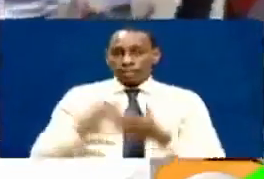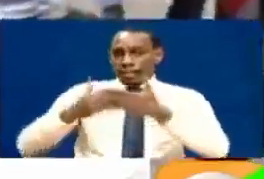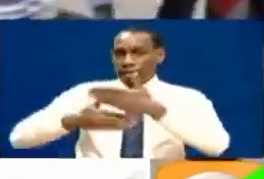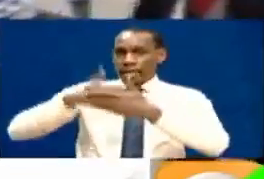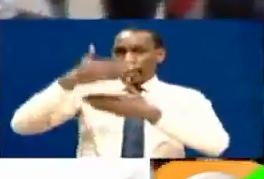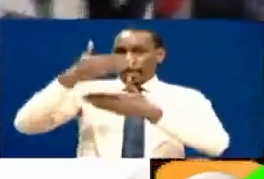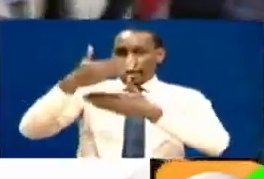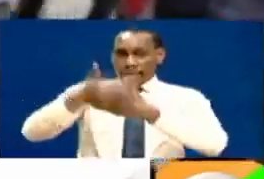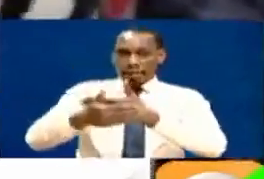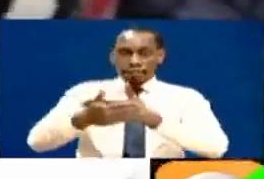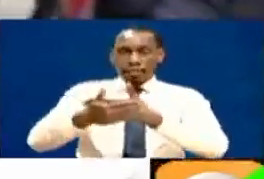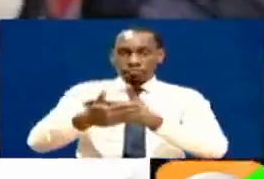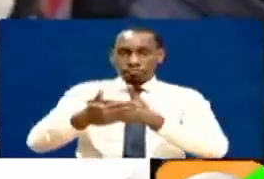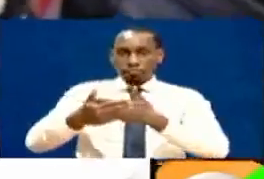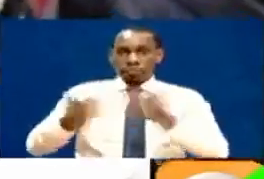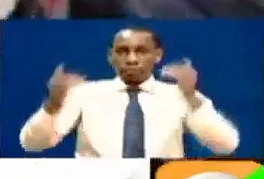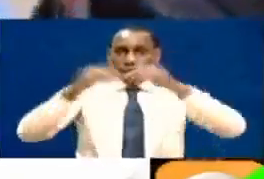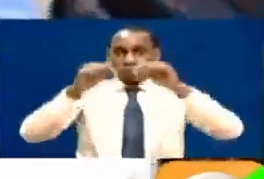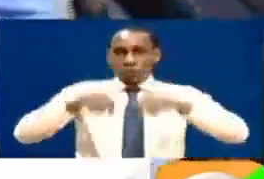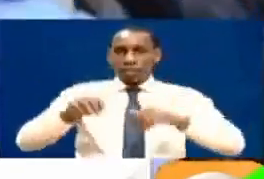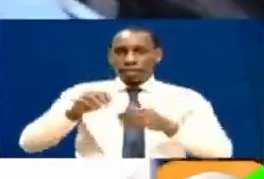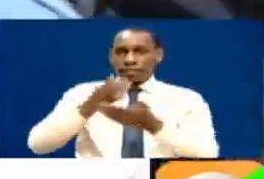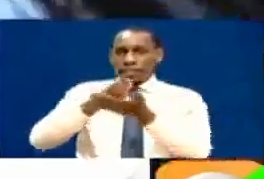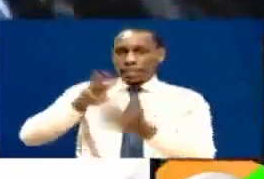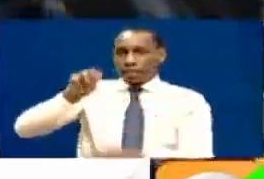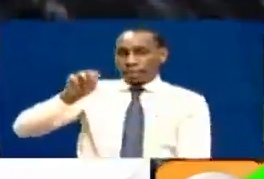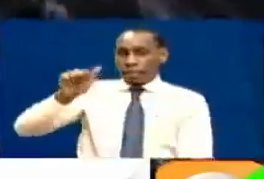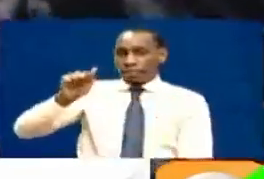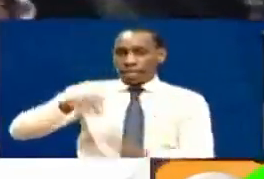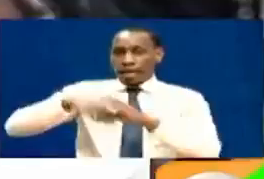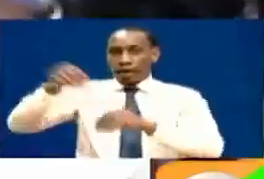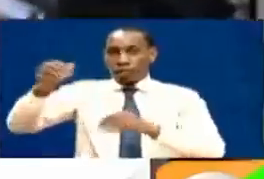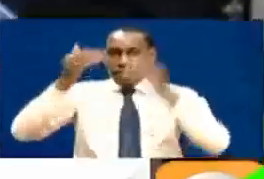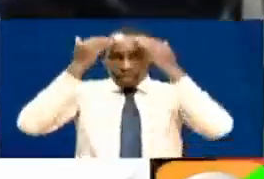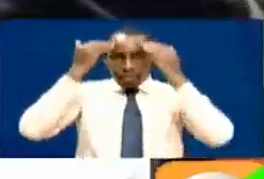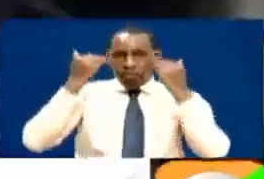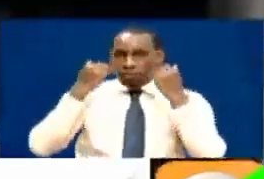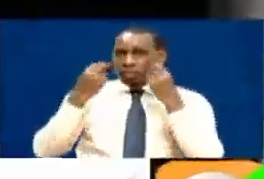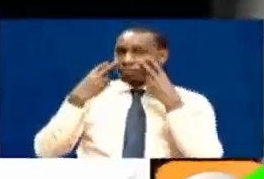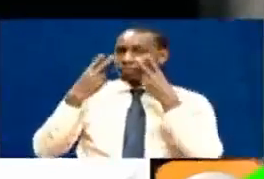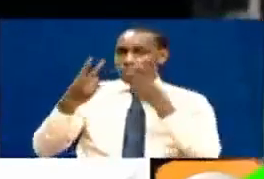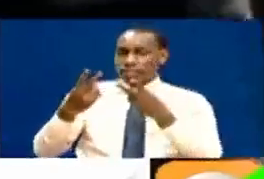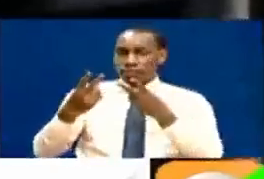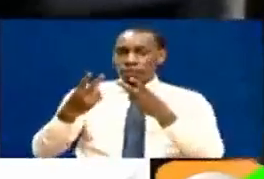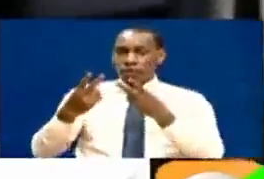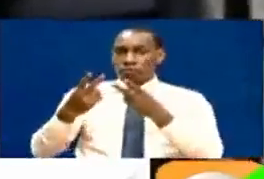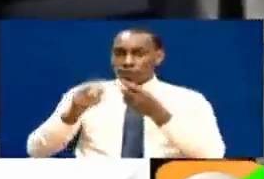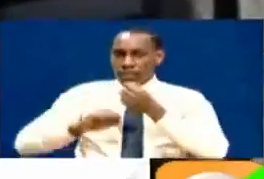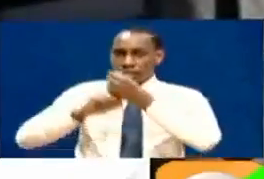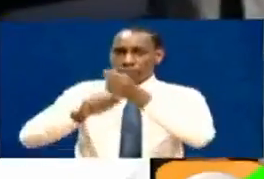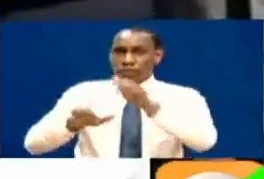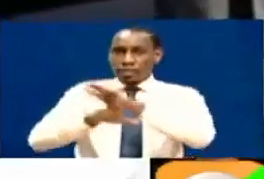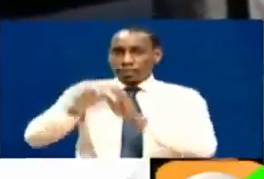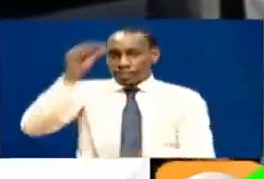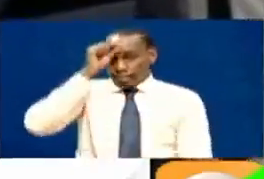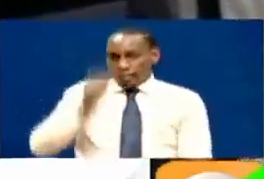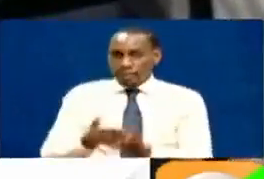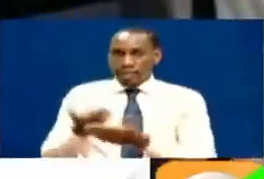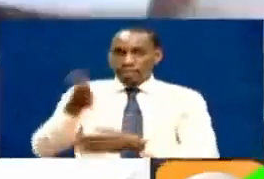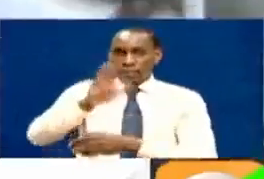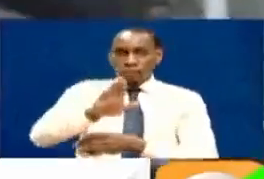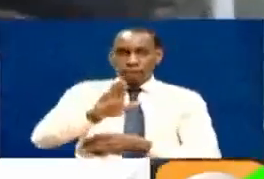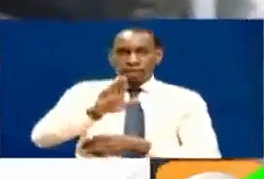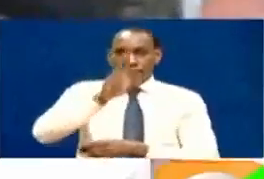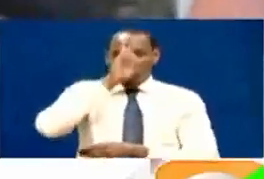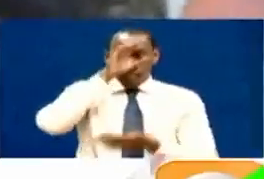Baada ya kikao cha leo, baadhi ya wakilishi wa wadi waliokuwa nje ya mahakama wakionekana kumpa afueni Saburi kabla ya kurejeshwa katika